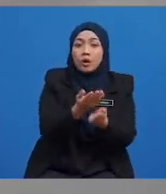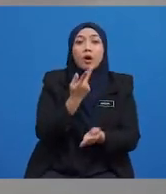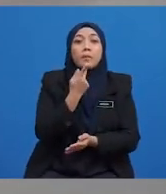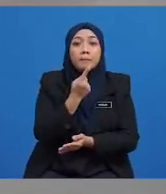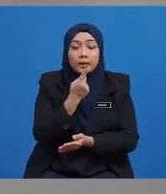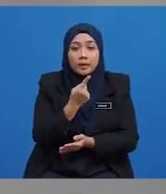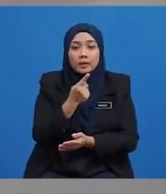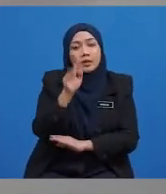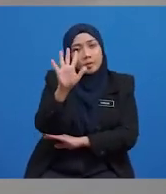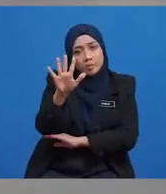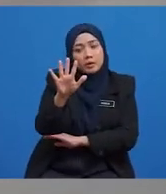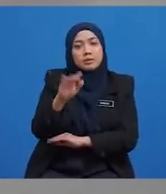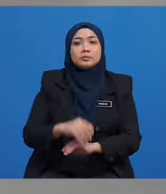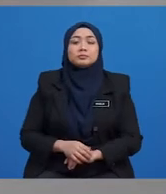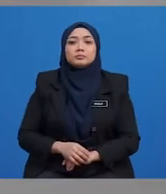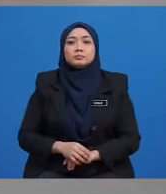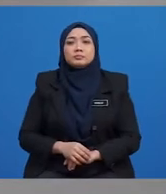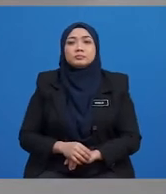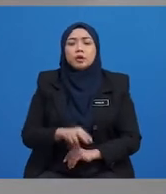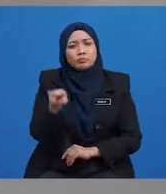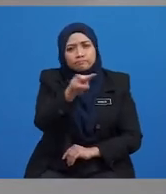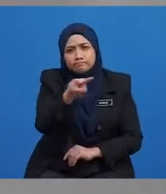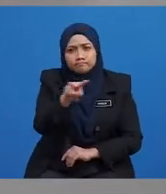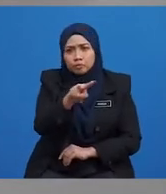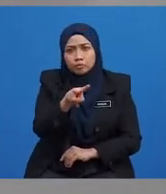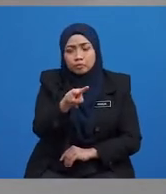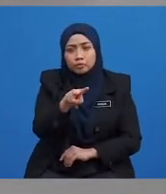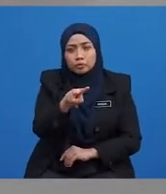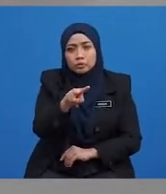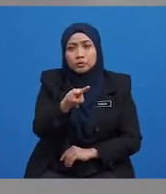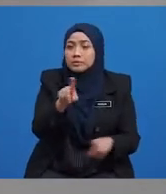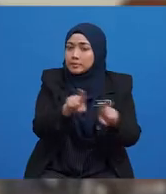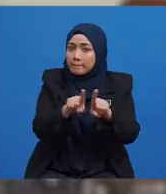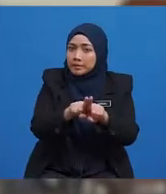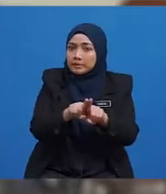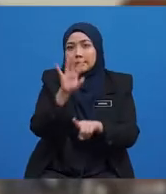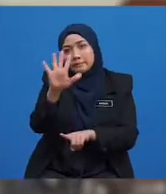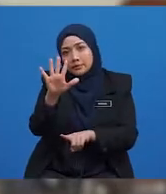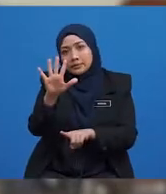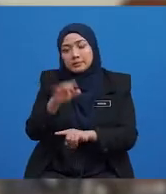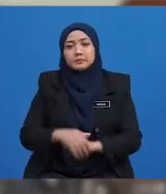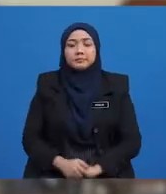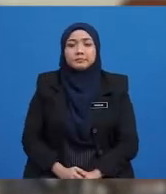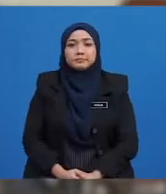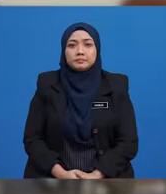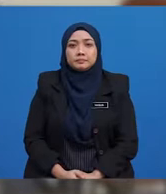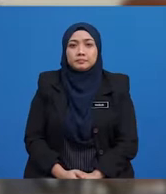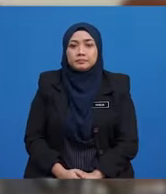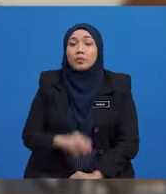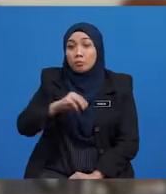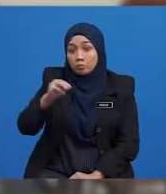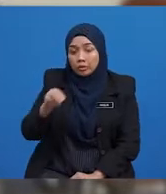adalah 5. Maka kedua-dua warna bolanya adalah sama. Baik,